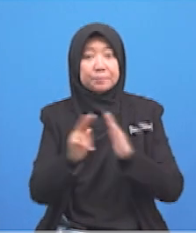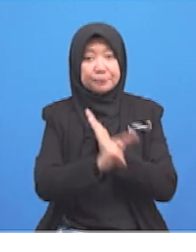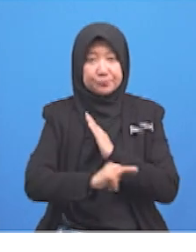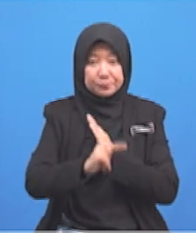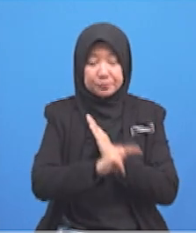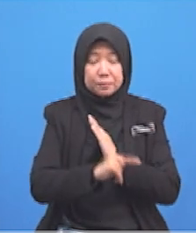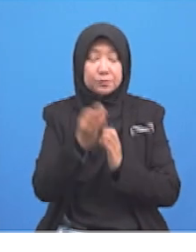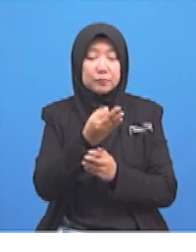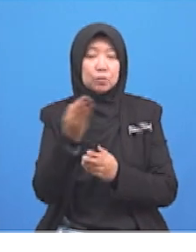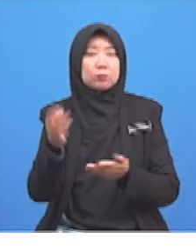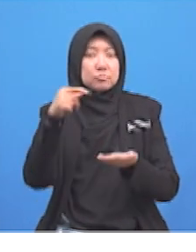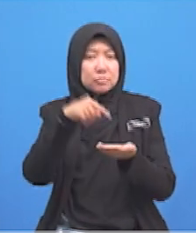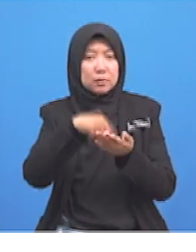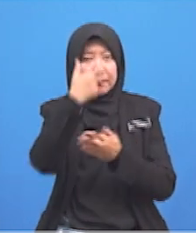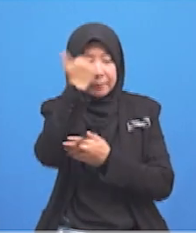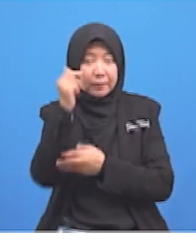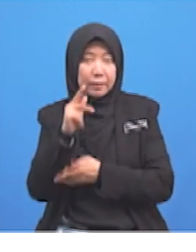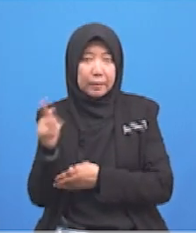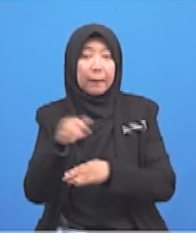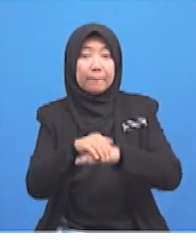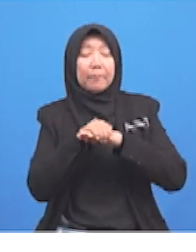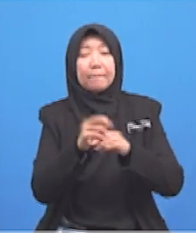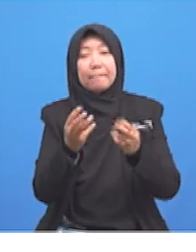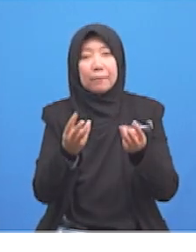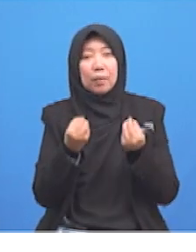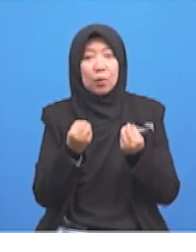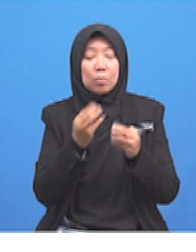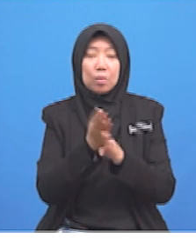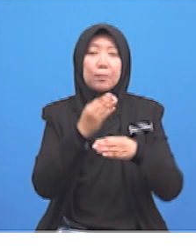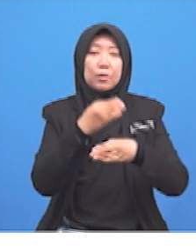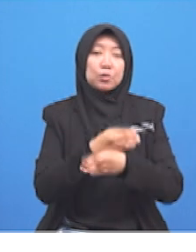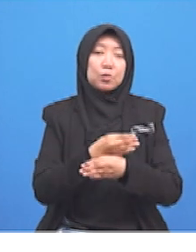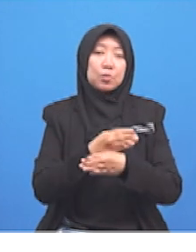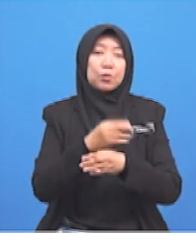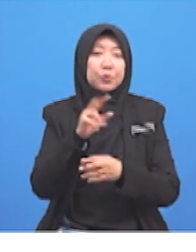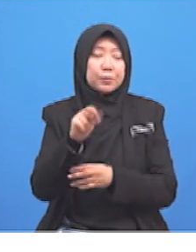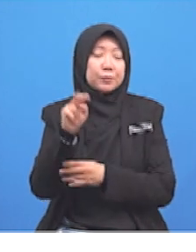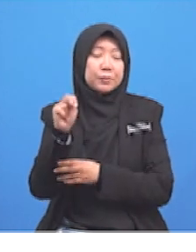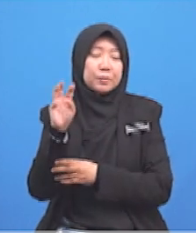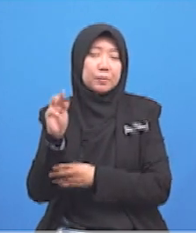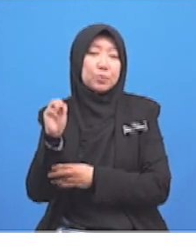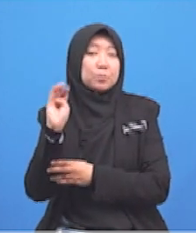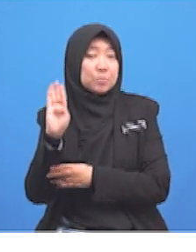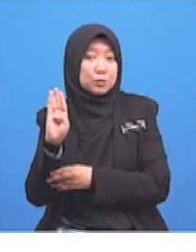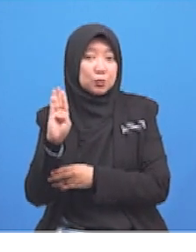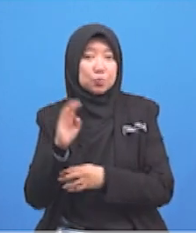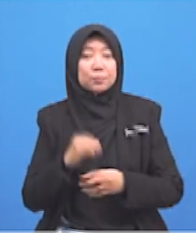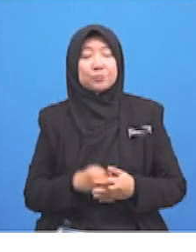Faktor-faktor inilah yang menyebabkan British mahu membentuk negeri-negeri Melayu Bersekutu.